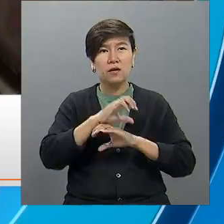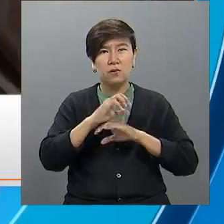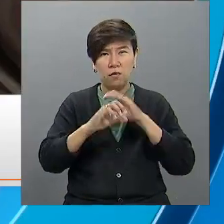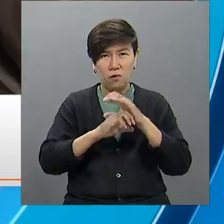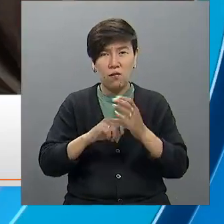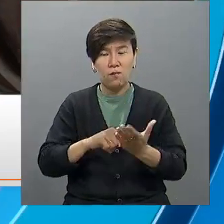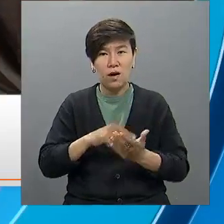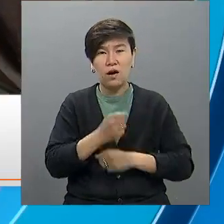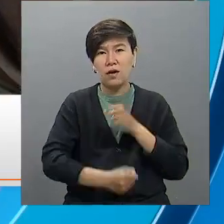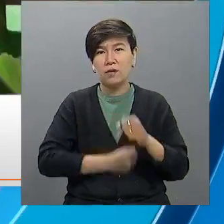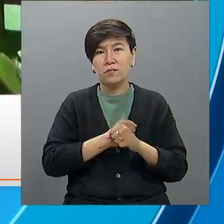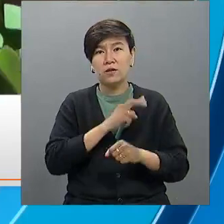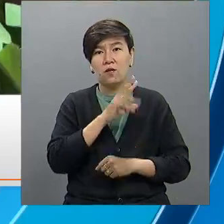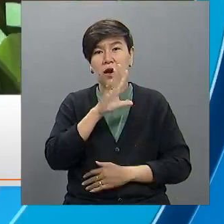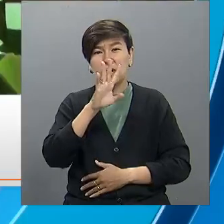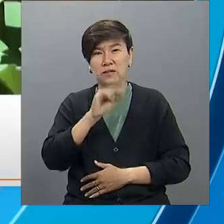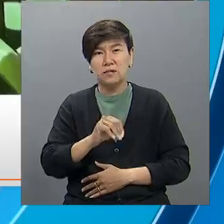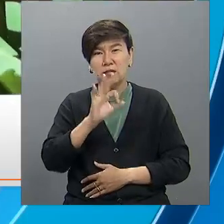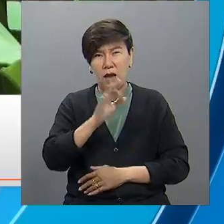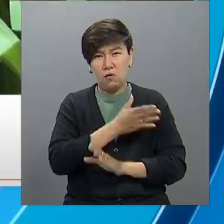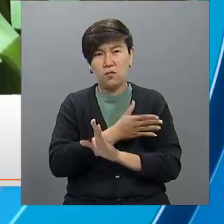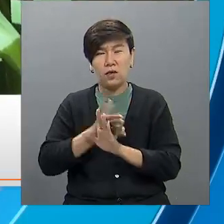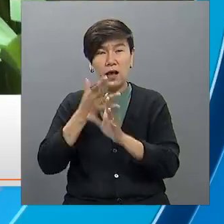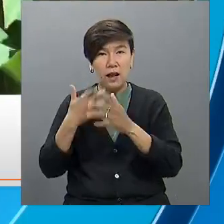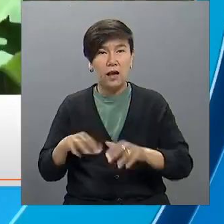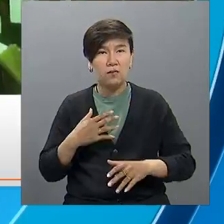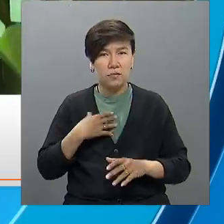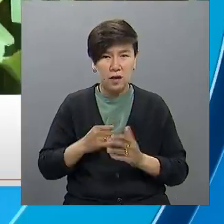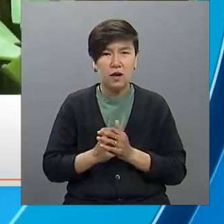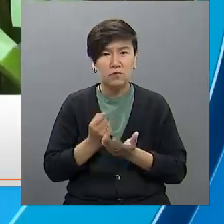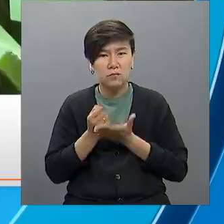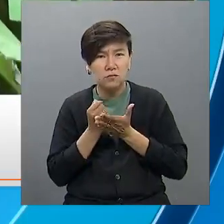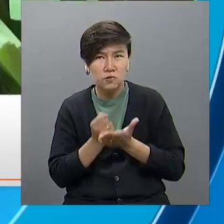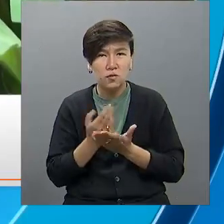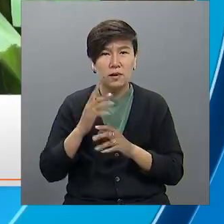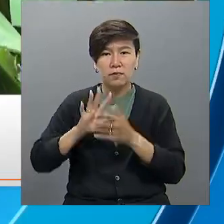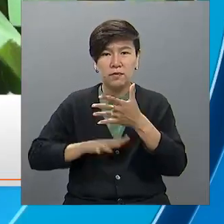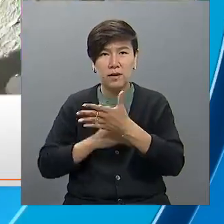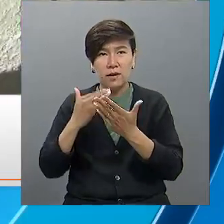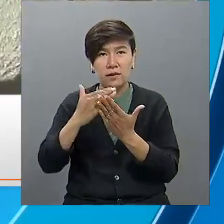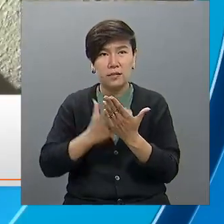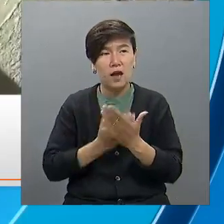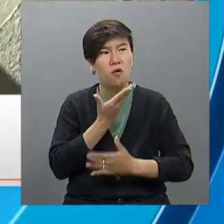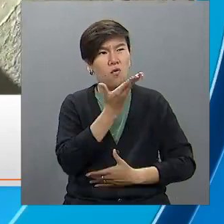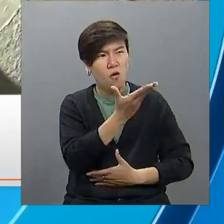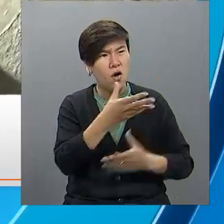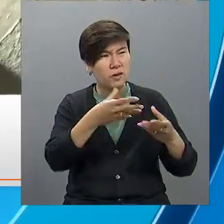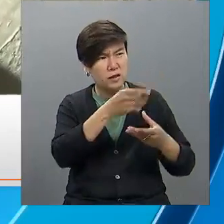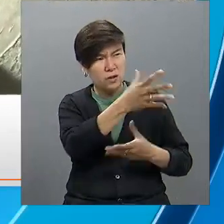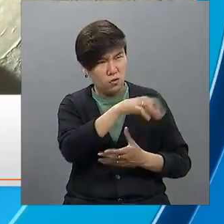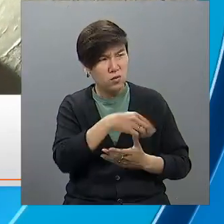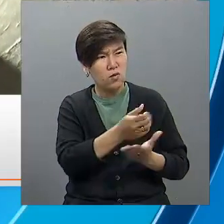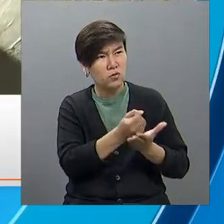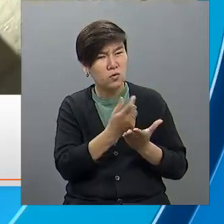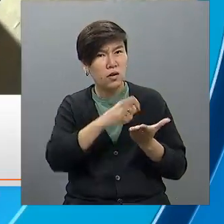2549นะครับทางเราก็ได้ดำเนินการประสานและก็ขออนุญาตใช้พื้นที่มาตลอดนะครับก็ยังไม่ได้รับอนุ